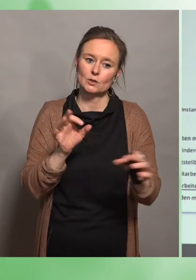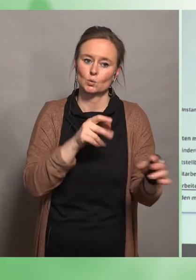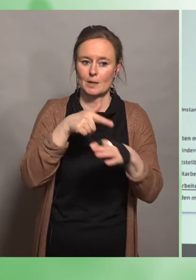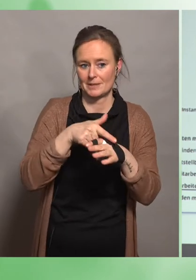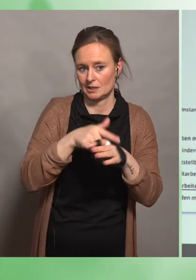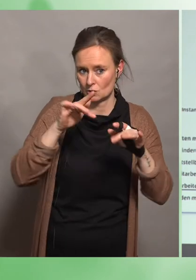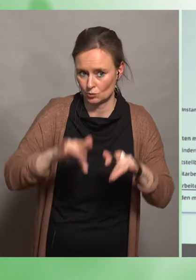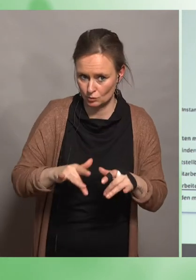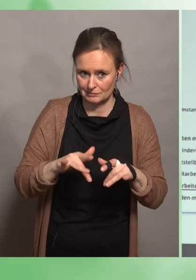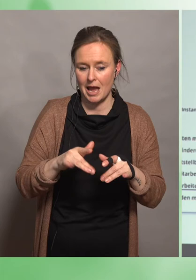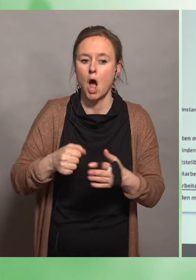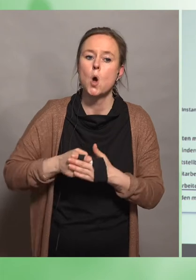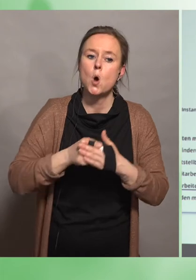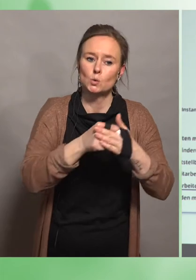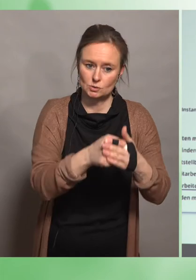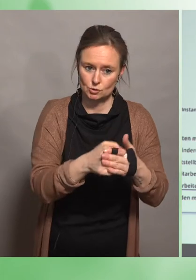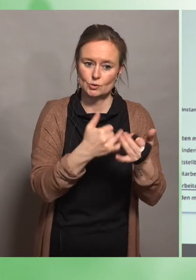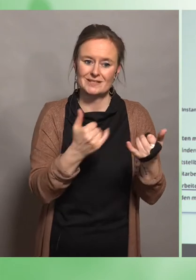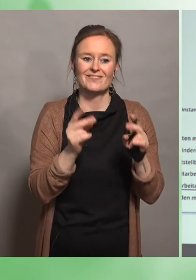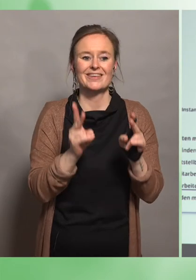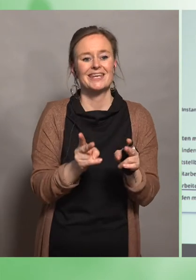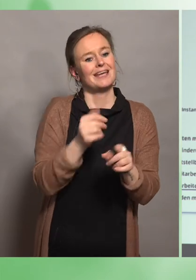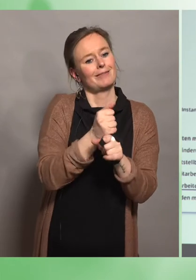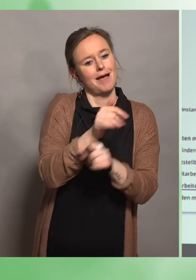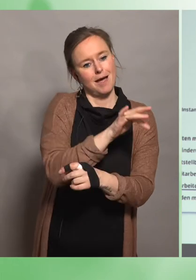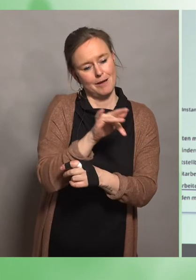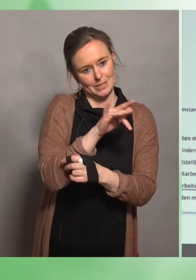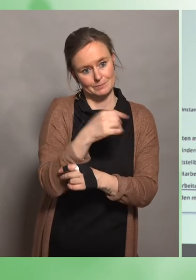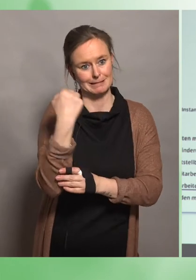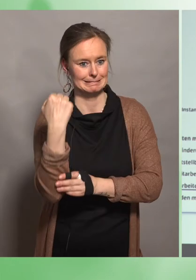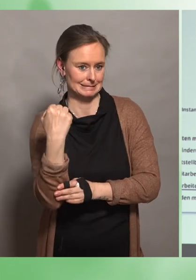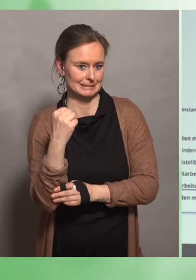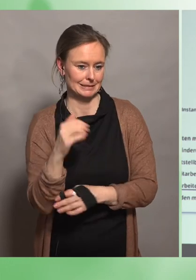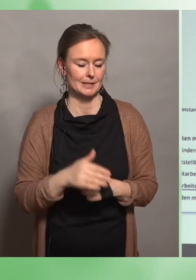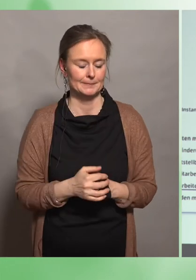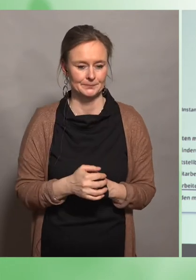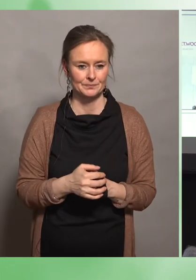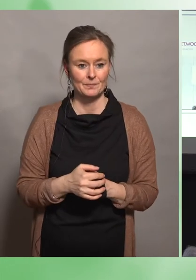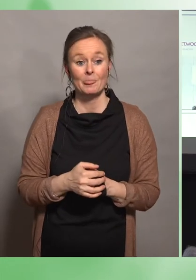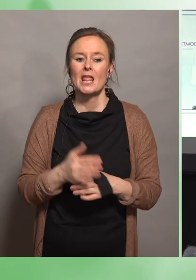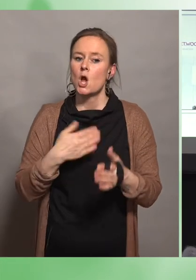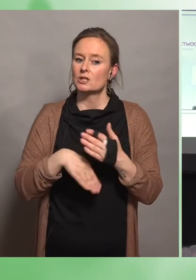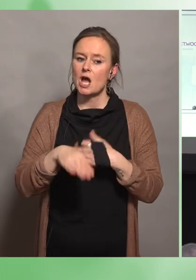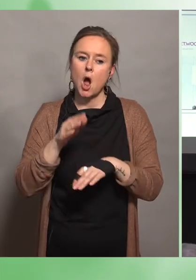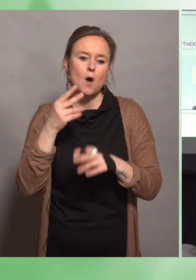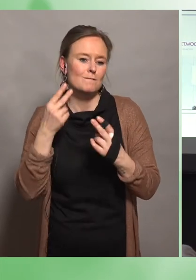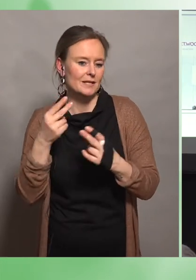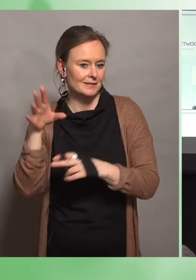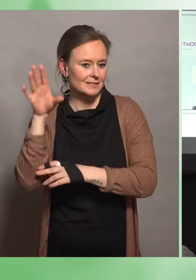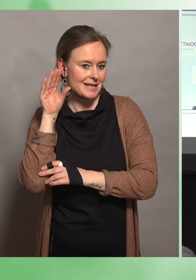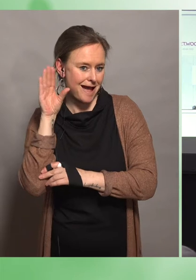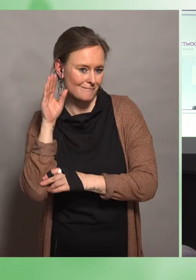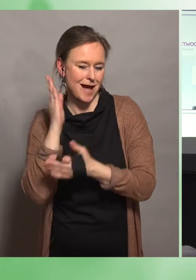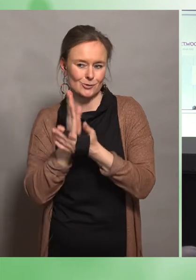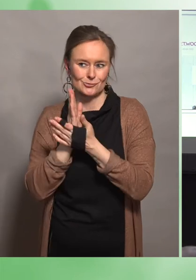auch gut abzusichern. Und vielleicht noch sozusagen die wichtigste Erfahrung jetzt in dieser doch schon längeren Begleitung von